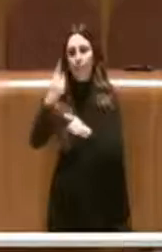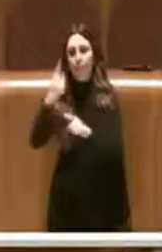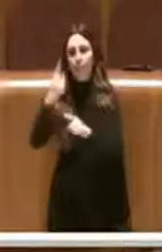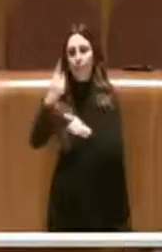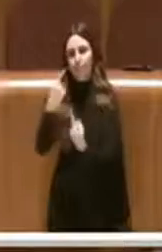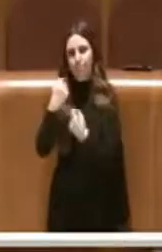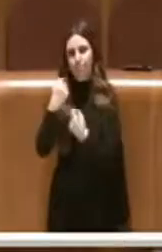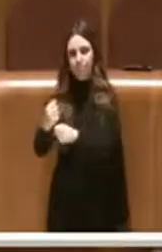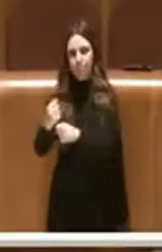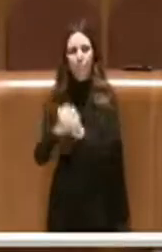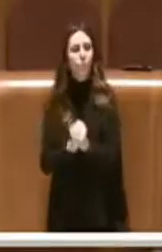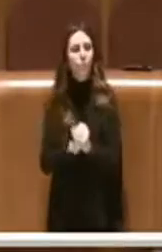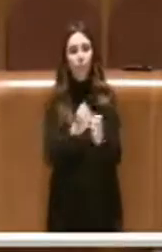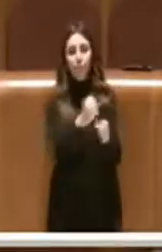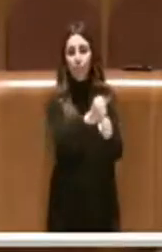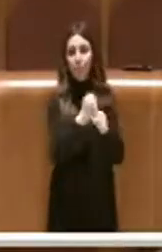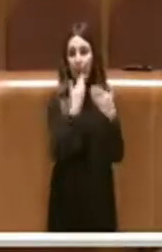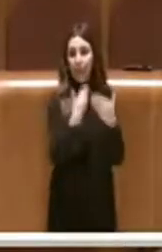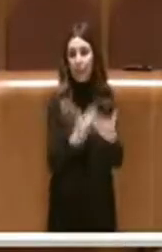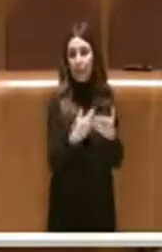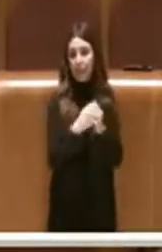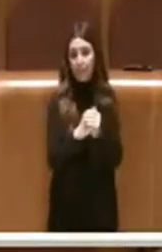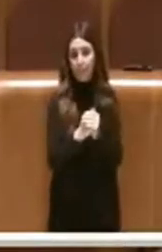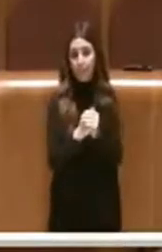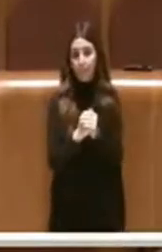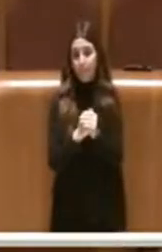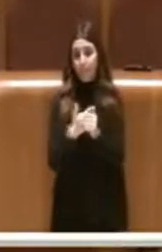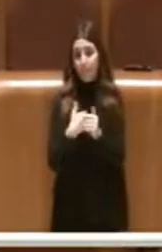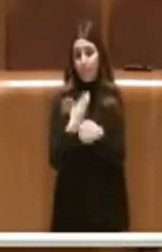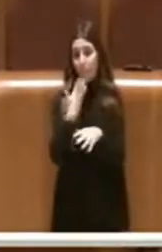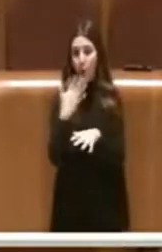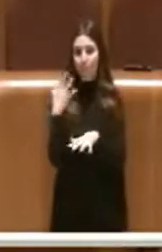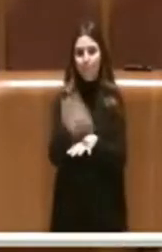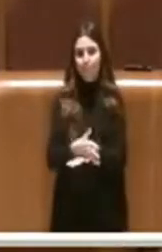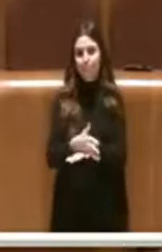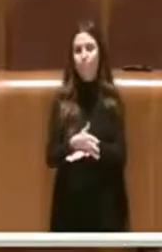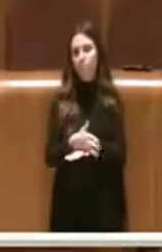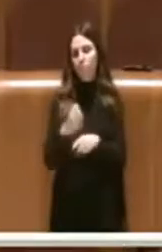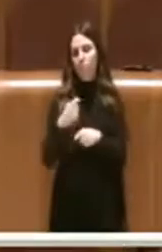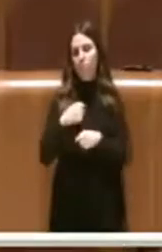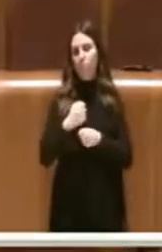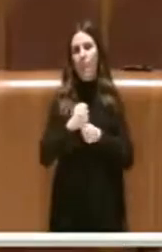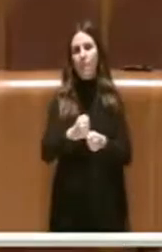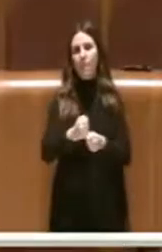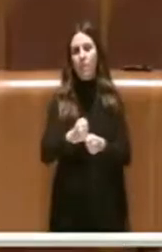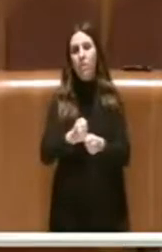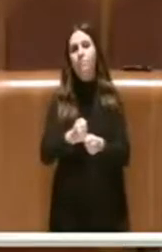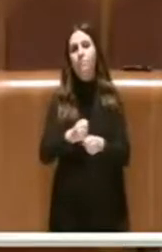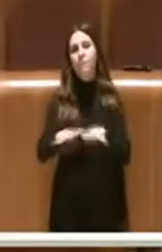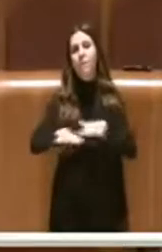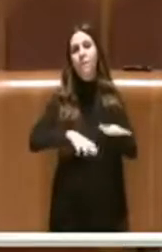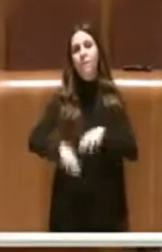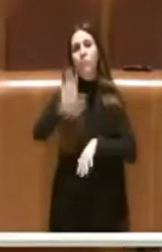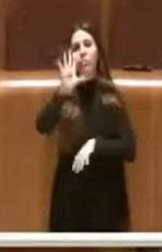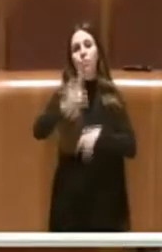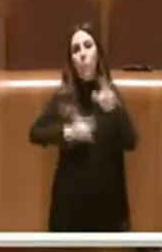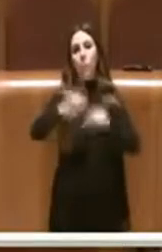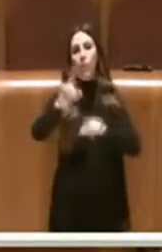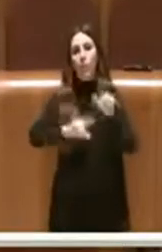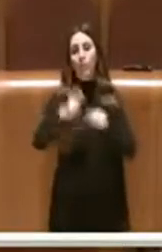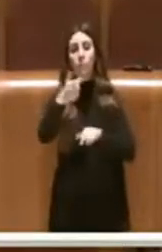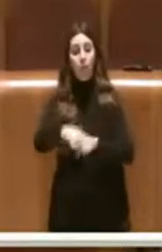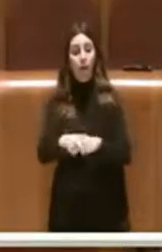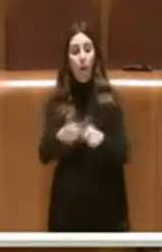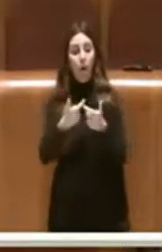Presidente, allora, mi preme intervenire a nome del Movimento 5 Stelle anche perché il